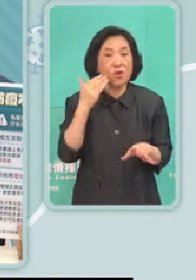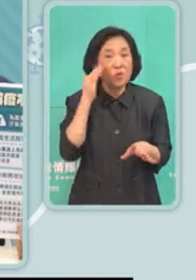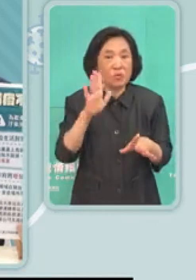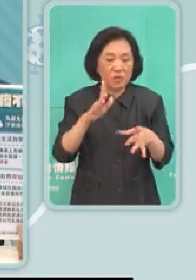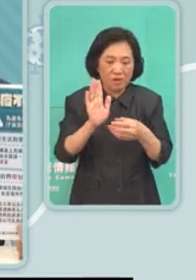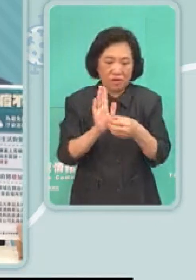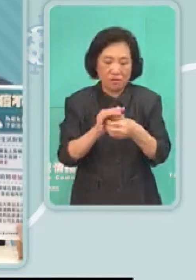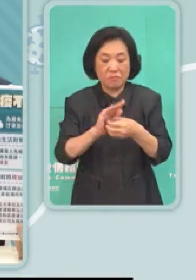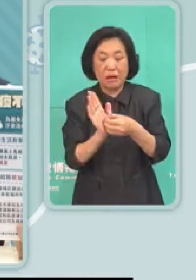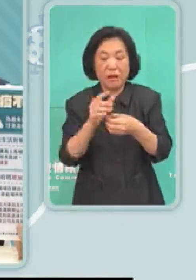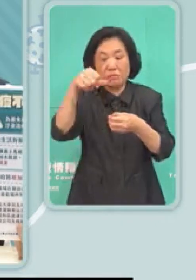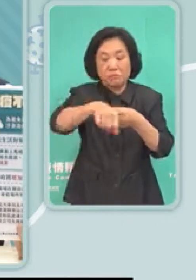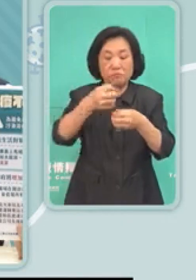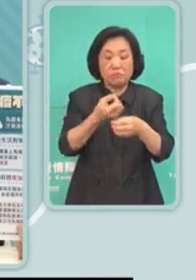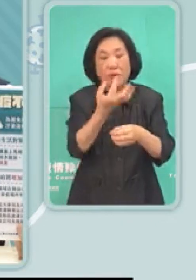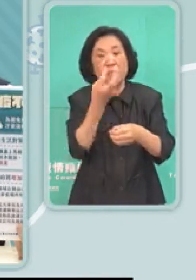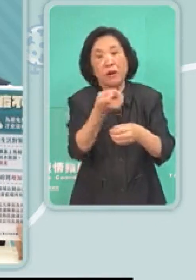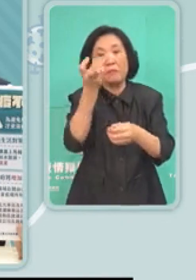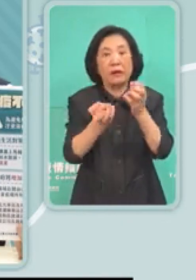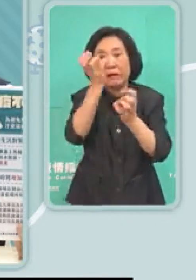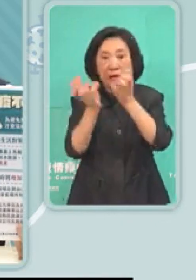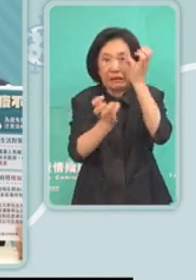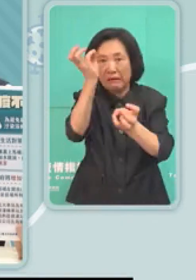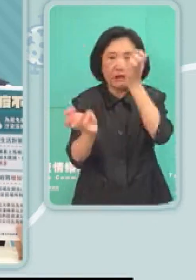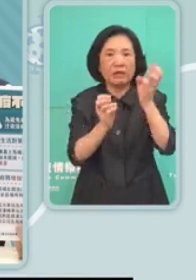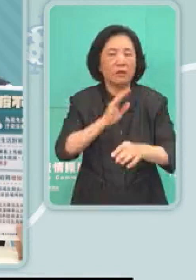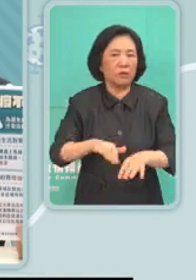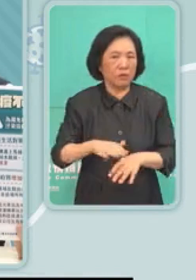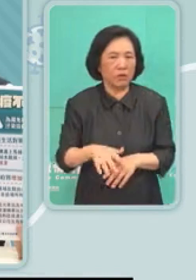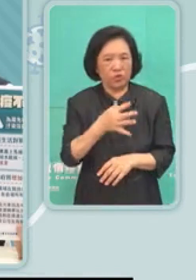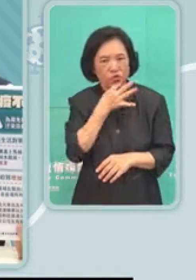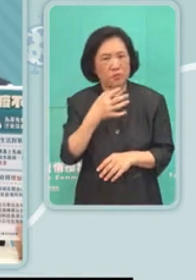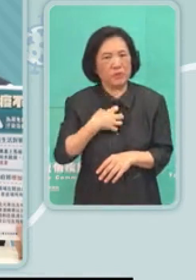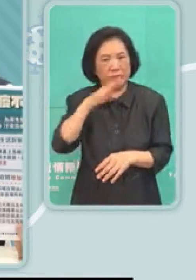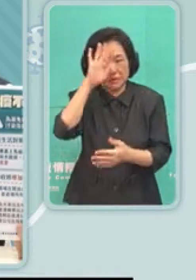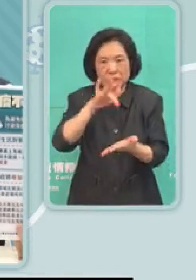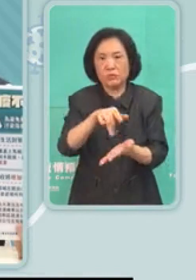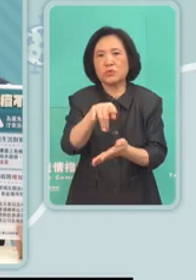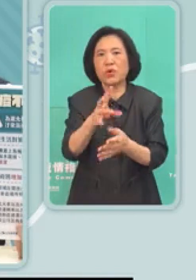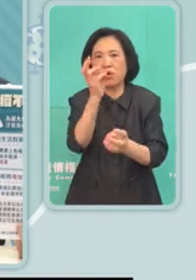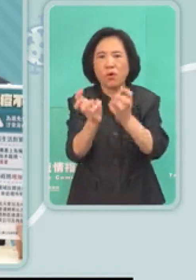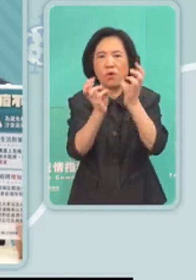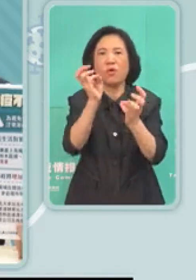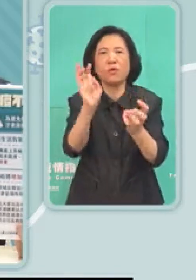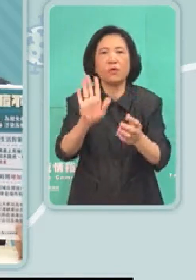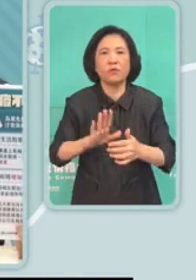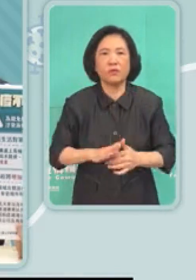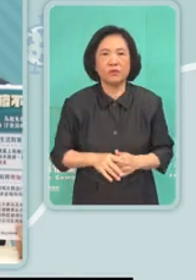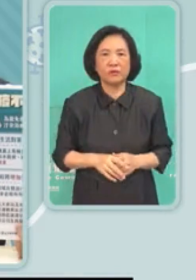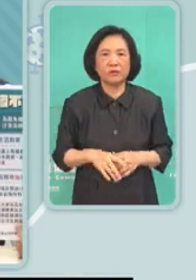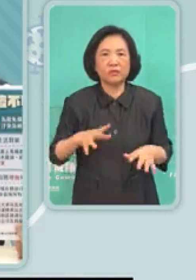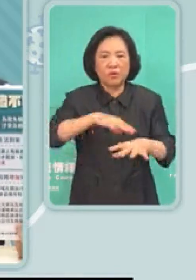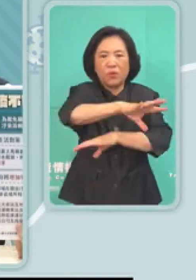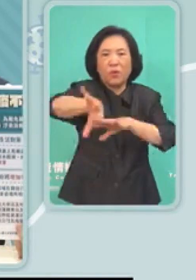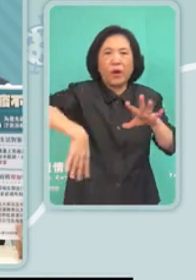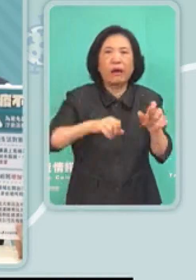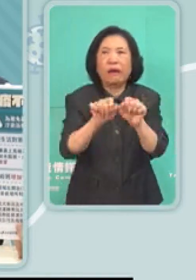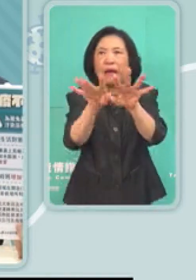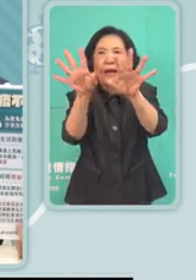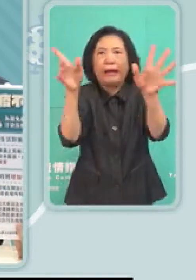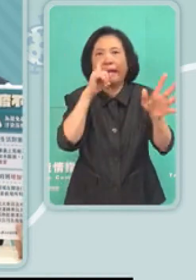可以减少那个含有病毒的气溶胶颗粒污染那个空间